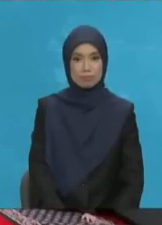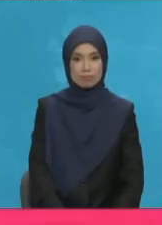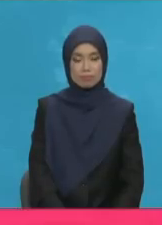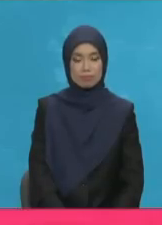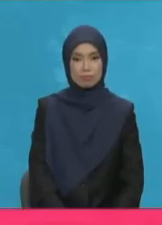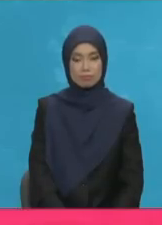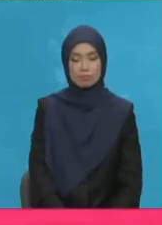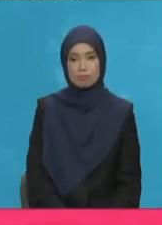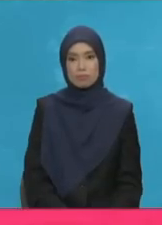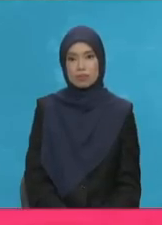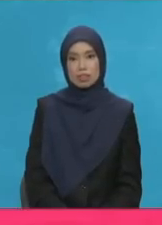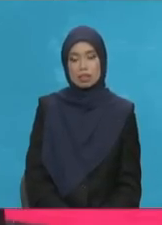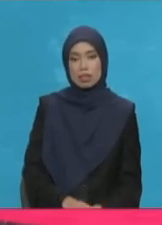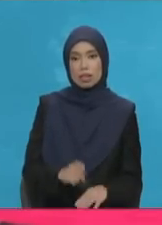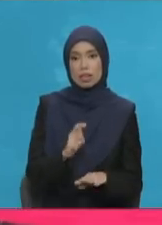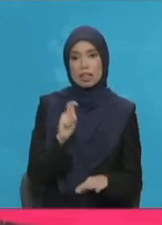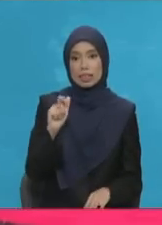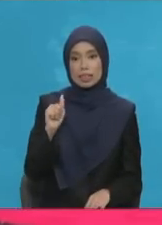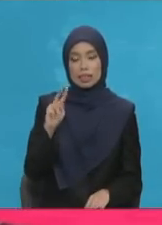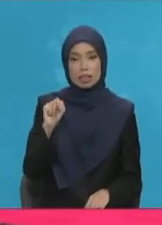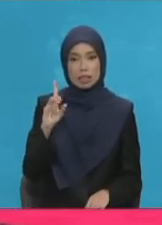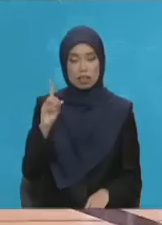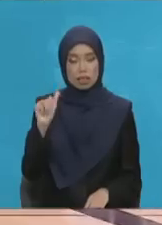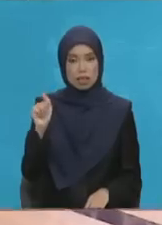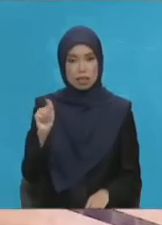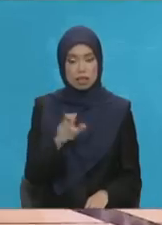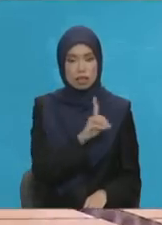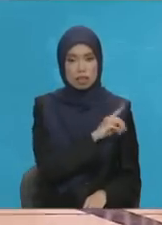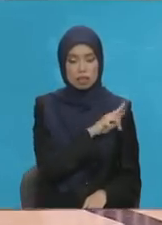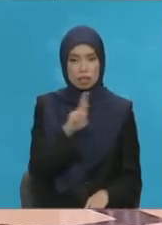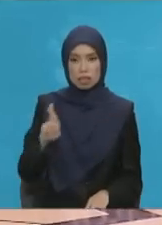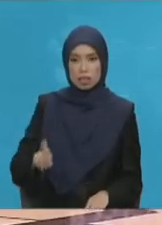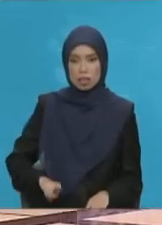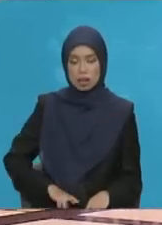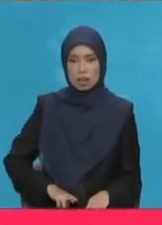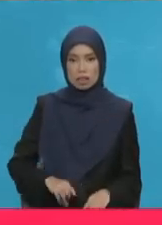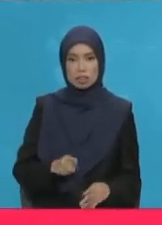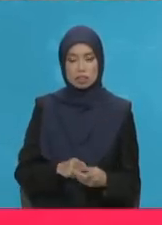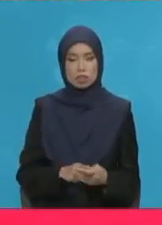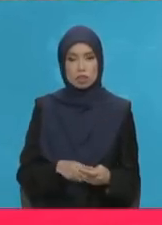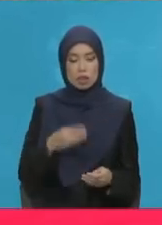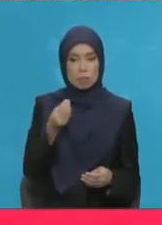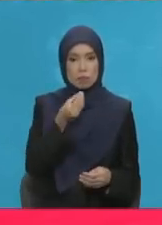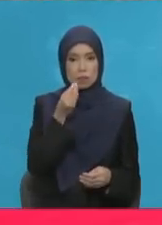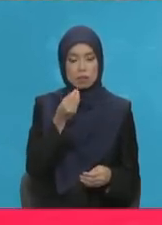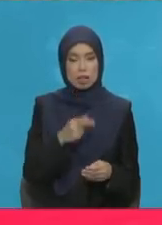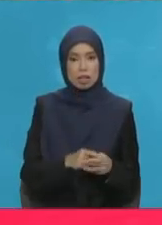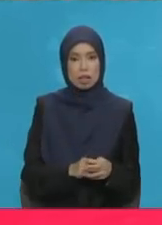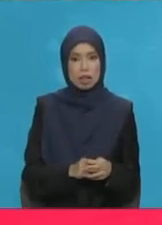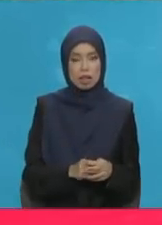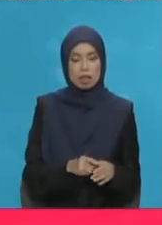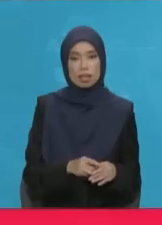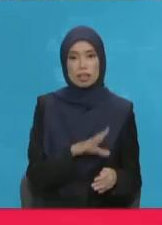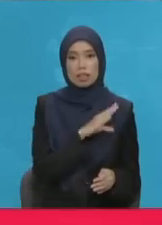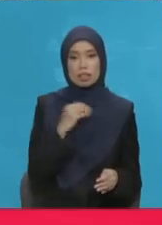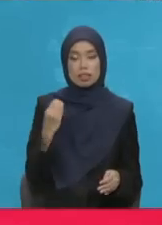tanda diraja kemudian didudukkan di dewan resepsi dan gangsa-gangsa bawa-bawaan diletakkan di